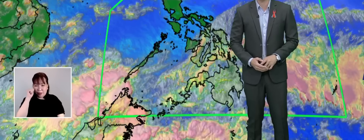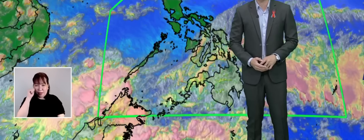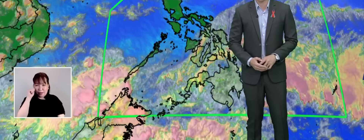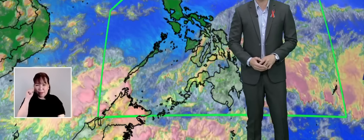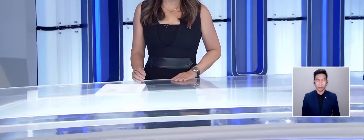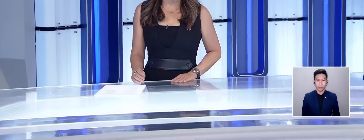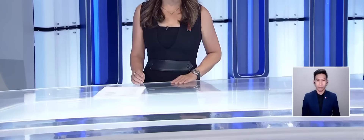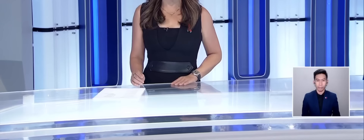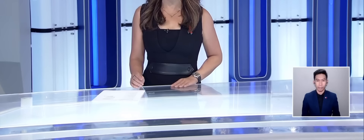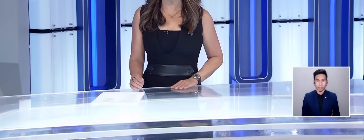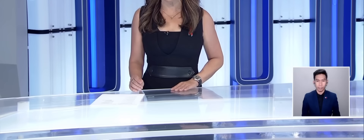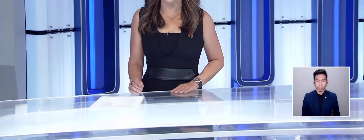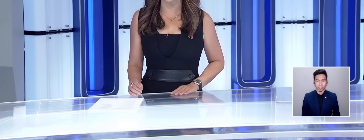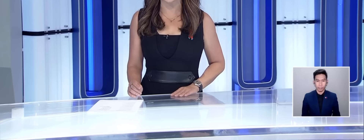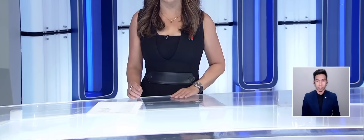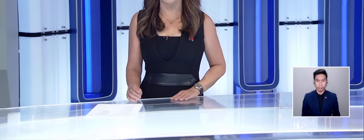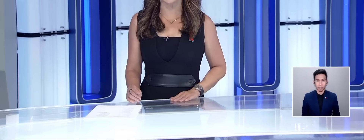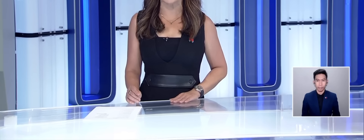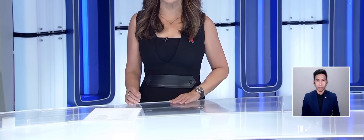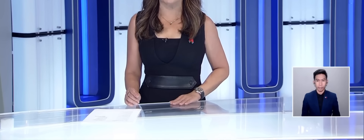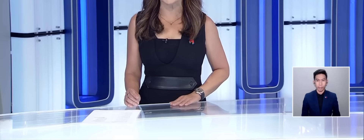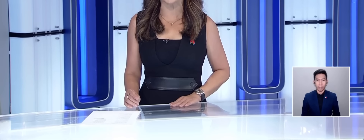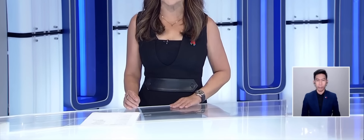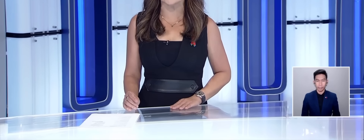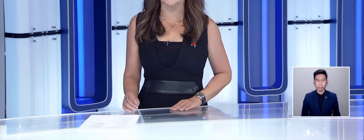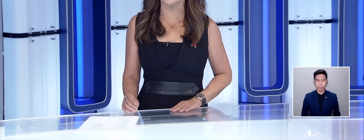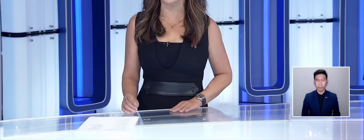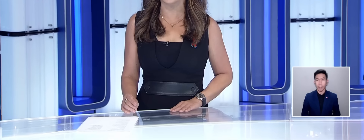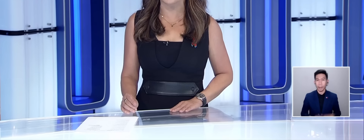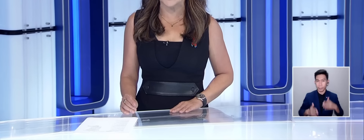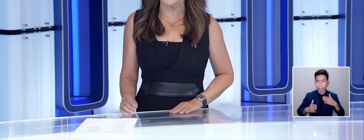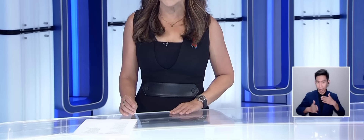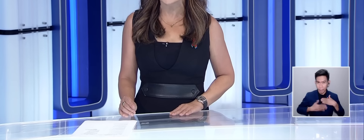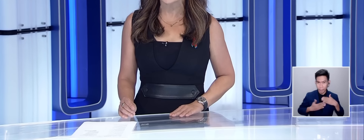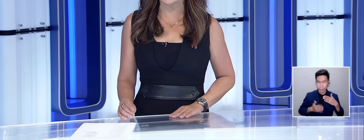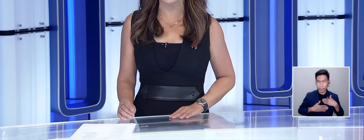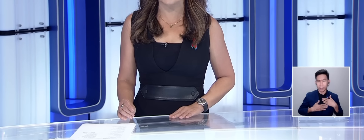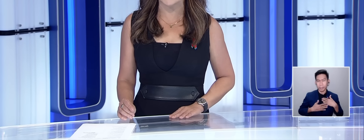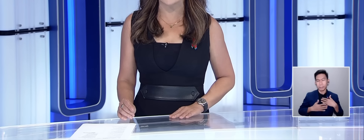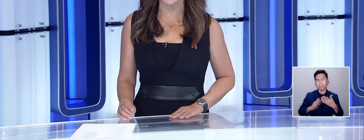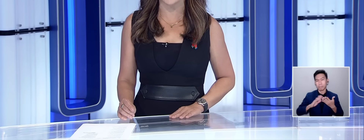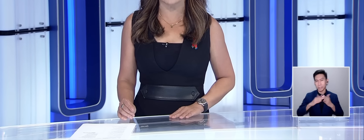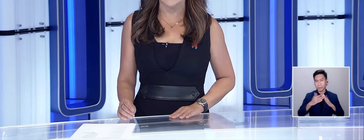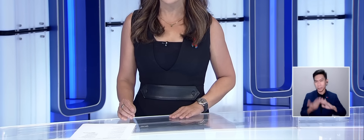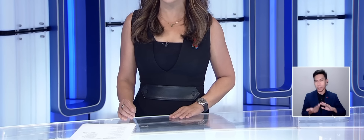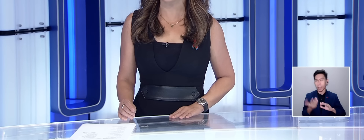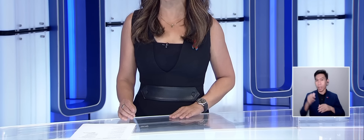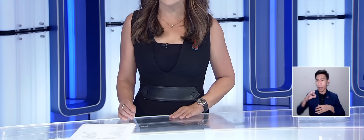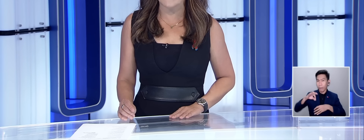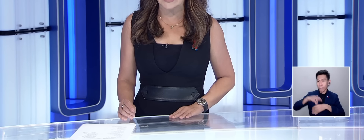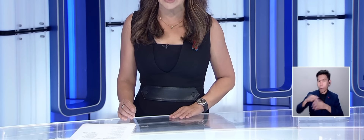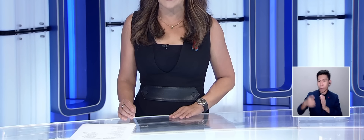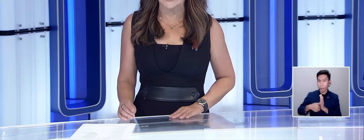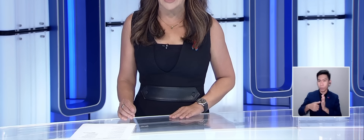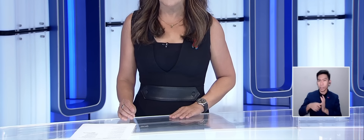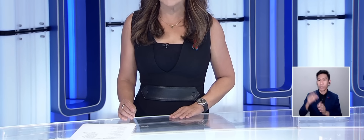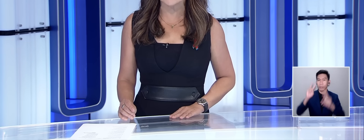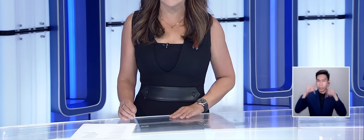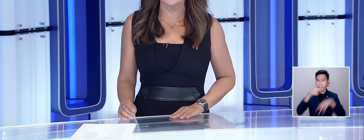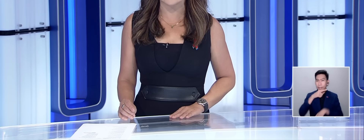Ingat, kapamilya. Masaya at panatag na bumoto si Vice President Lenny Robredo sa Camarines Sur. Habang sa Cavite